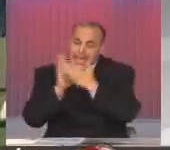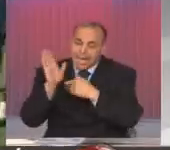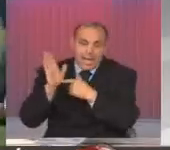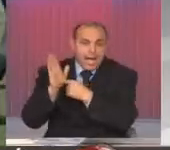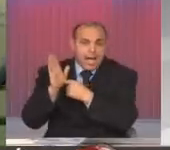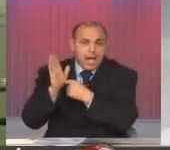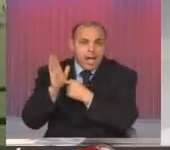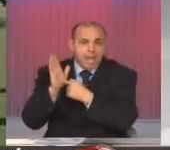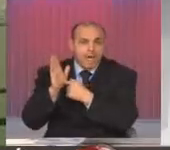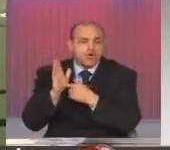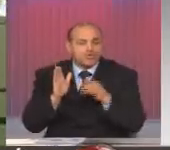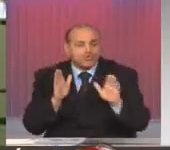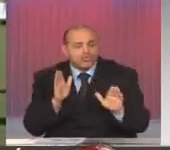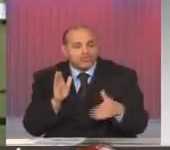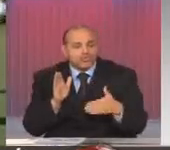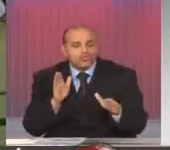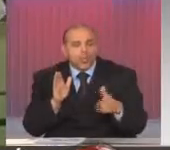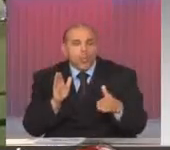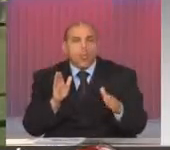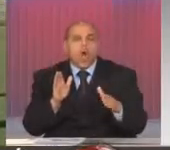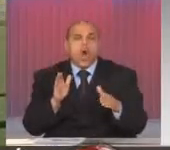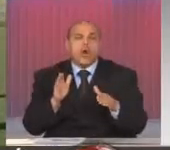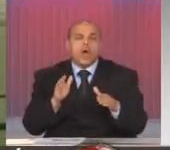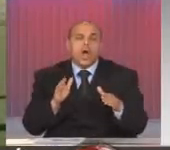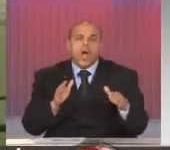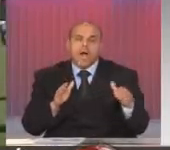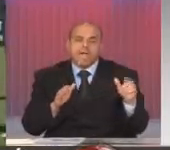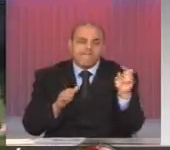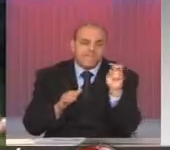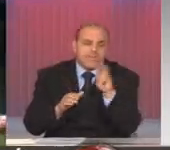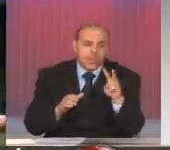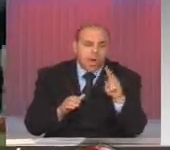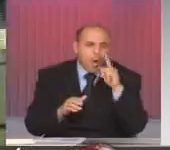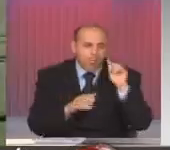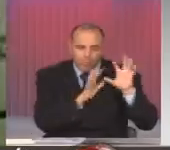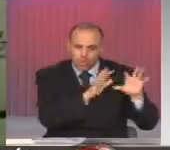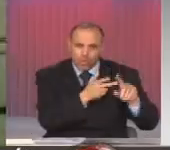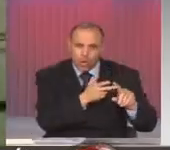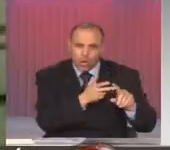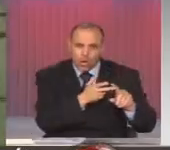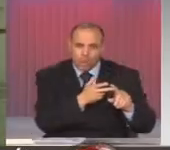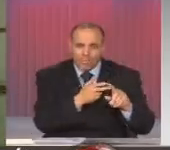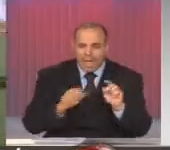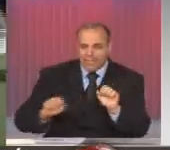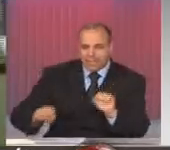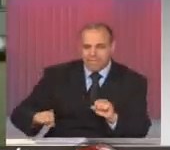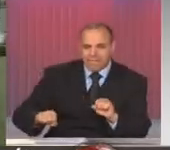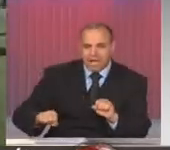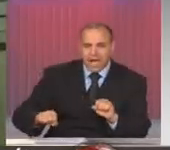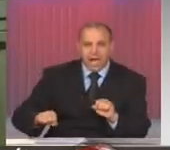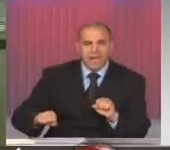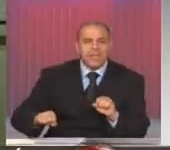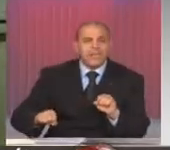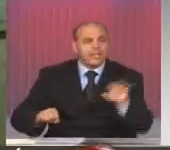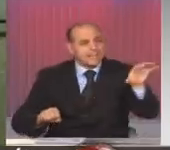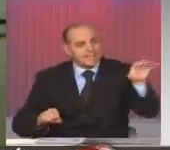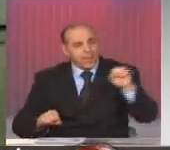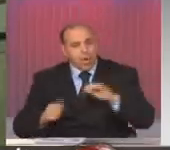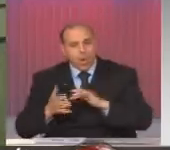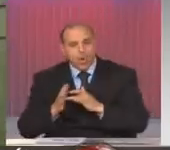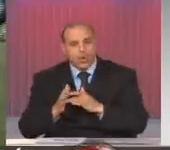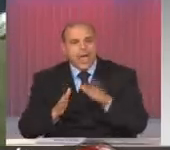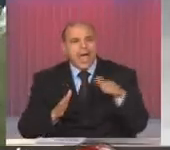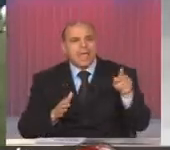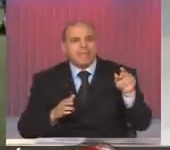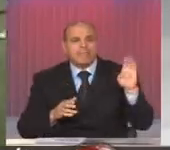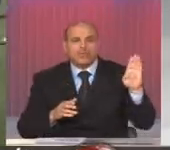من معز بن شريفية وأيمن البلبولي وفاروق بن مصطفى في حراسة المرمى. وبالنسبة لخط الدفاع فتم توجيه الدعوة لكل من أيمن